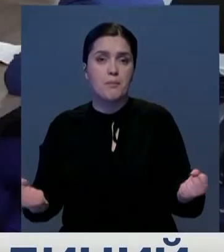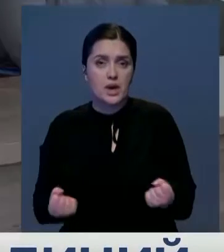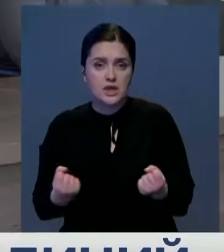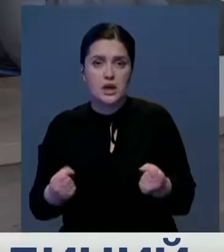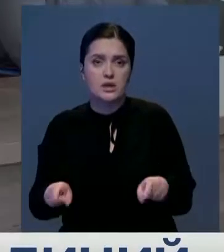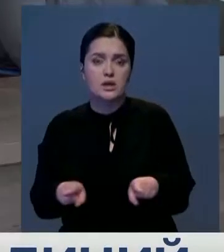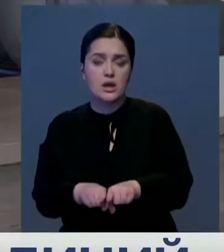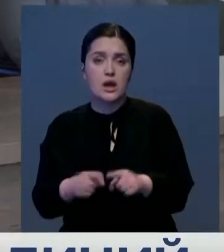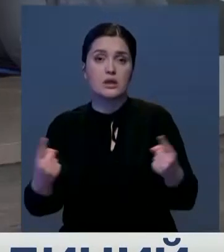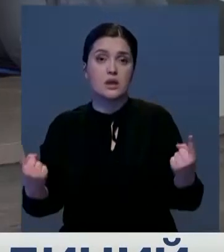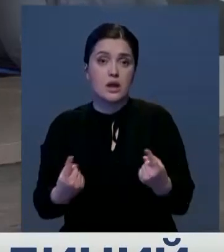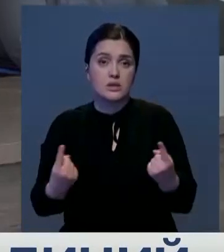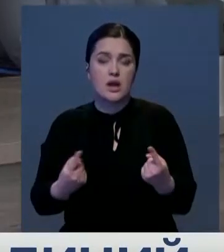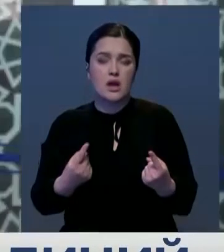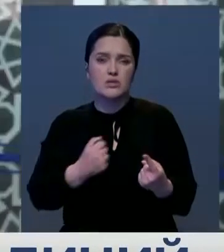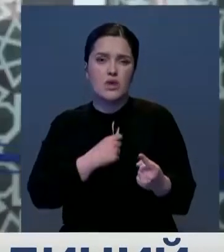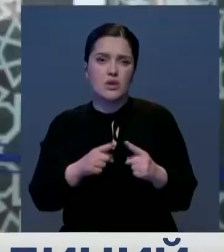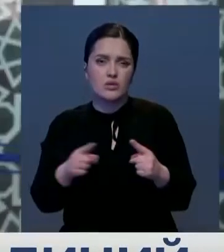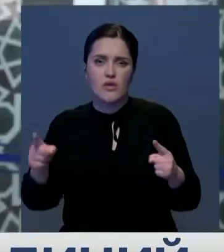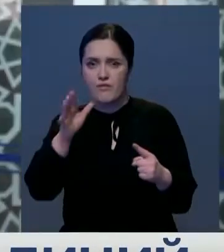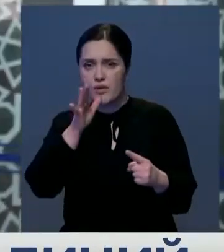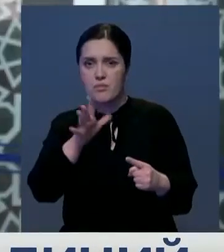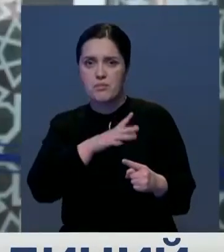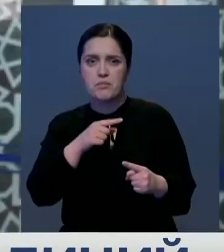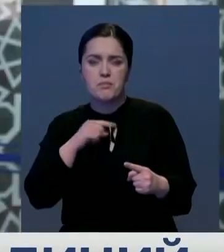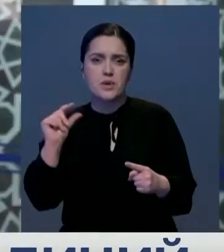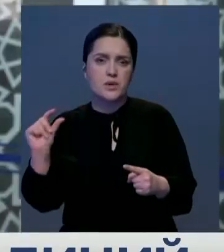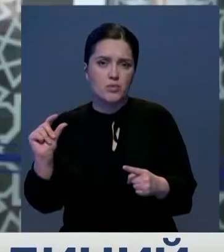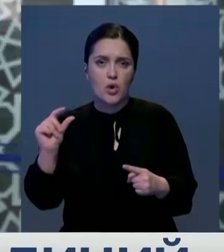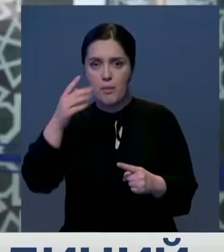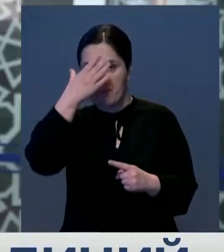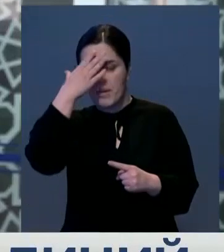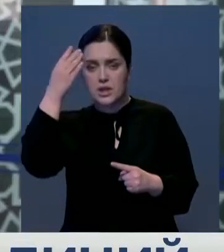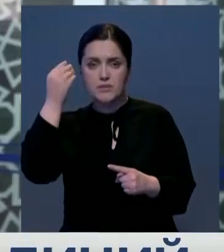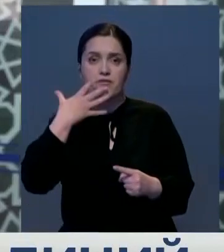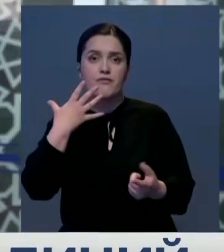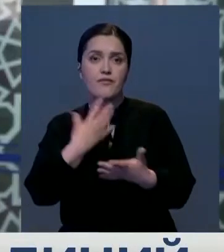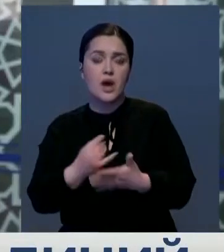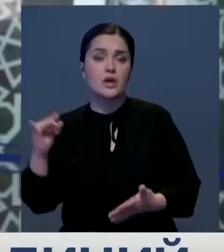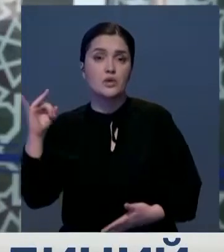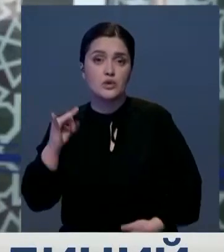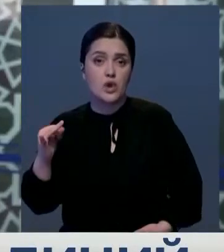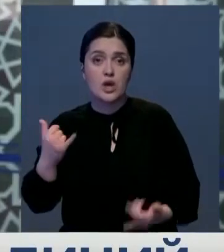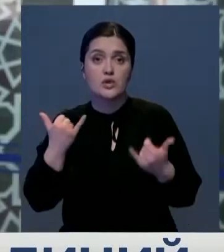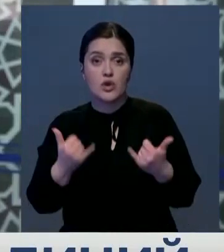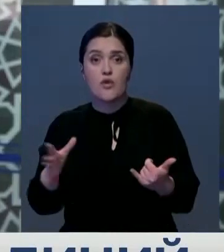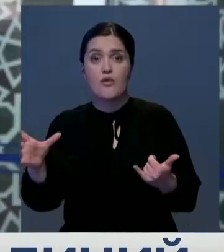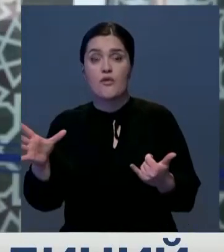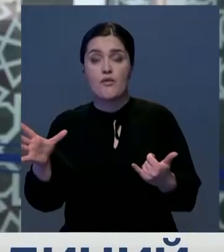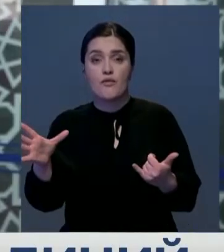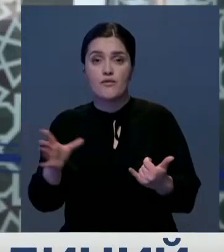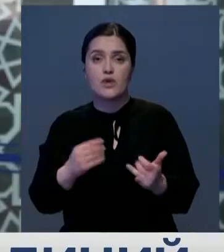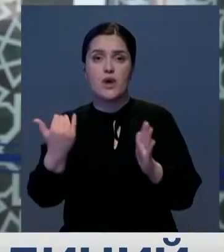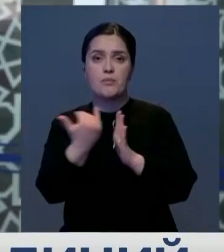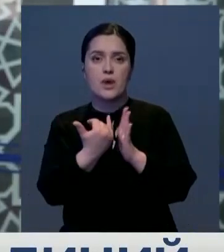такая традиция. К сожалению, какое-то время было, что мы немного подзабыли свои истоки. Сегодня это все благодаря